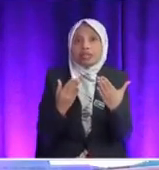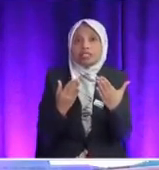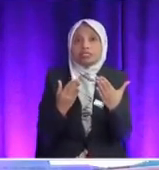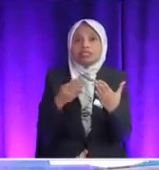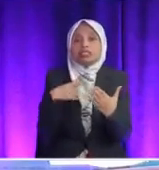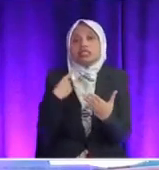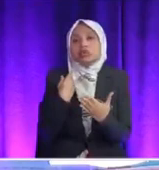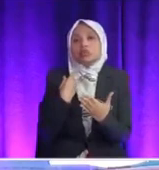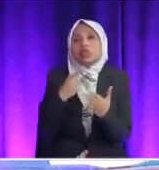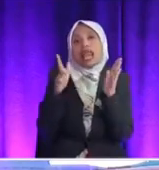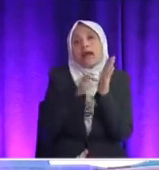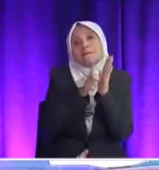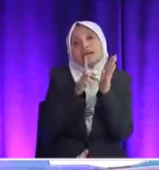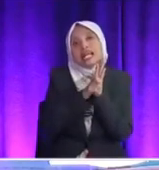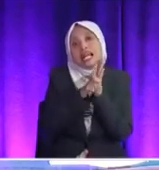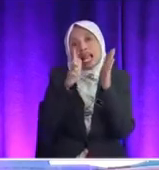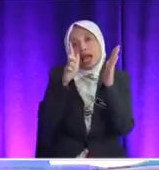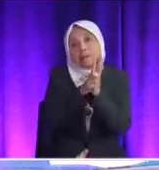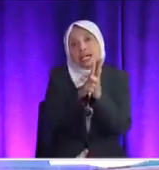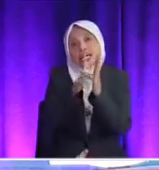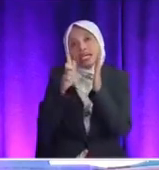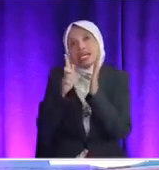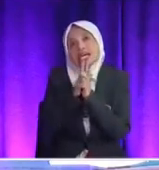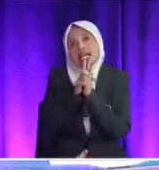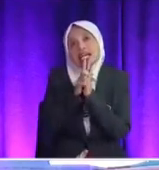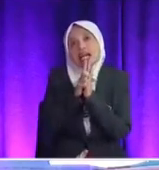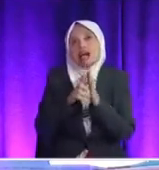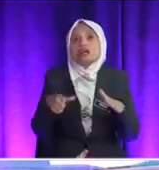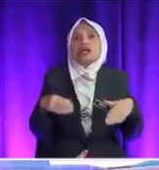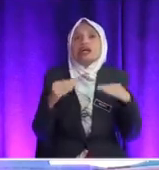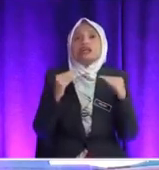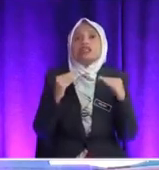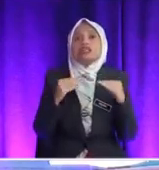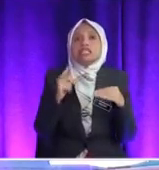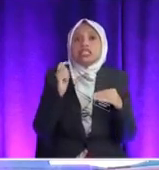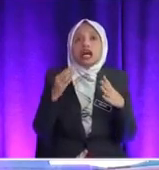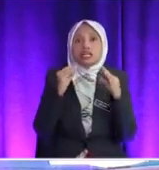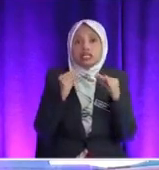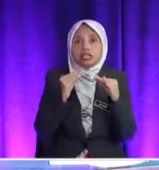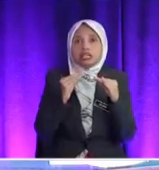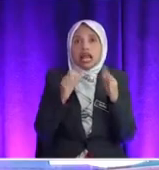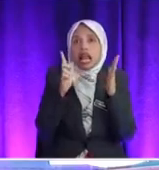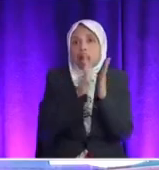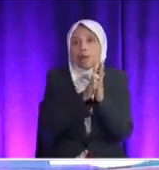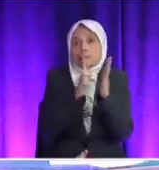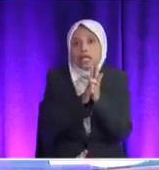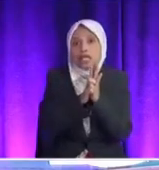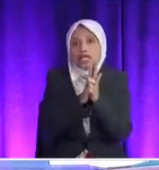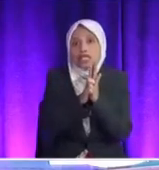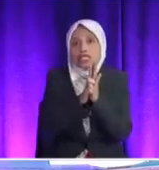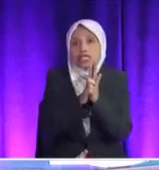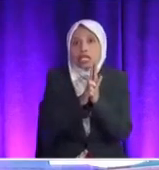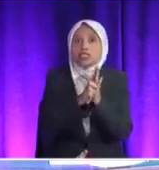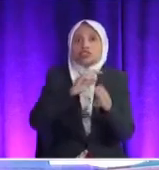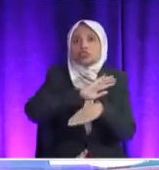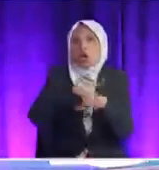kita akan melebar kalah saja Asmuni ah hadis entah Fizi haters itu begitu